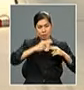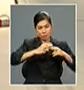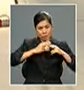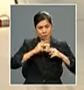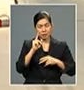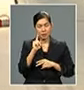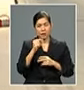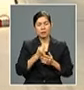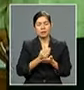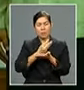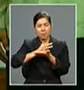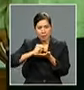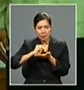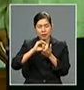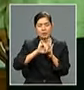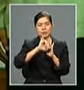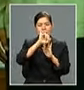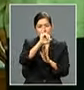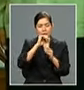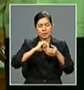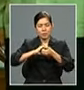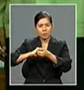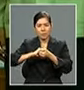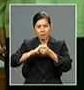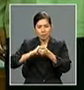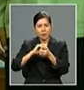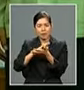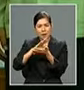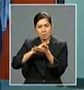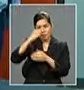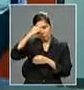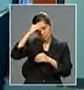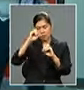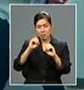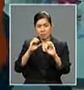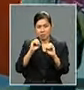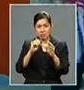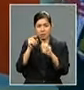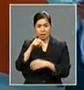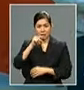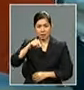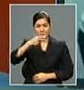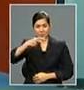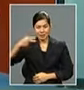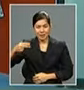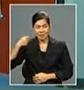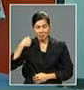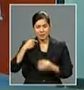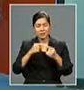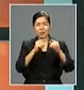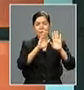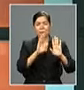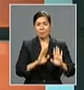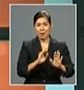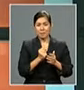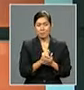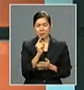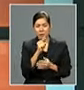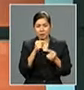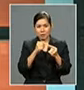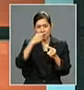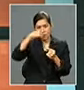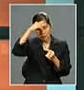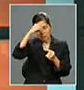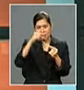าลัยเชียงใหม่ร่วมกับโรงเรียนสอนภาษาอังกฤษ N Concept E Academy สร้างรูปแบบการเรียน Smart Learning ช่วยเน้นทักษะภา